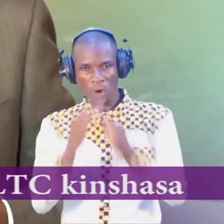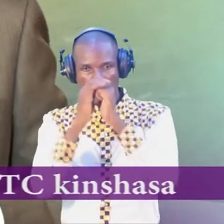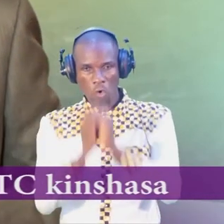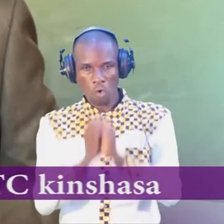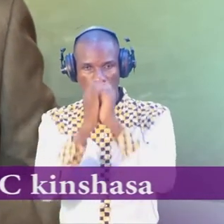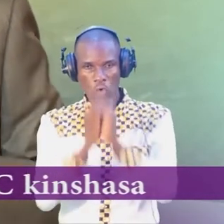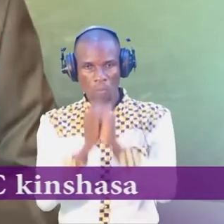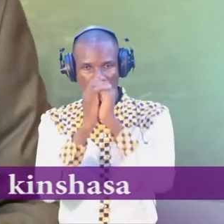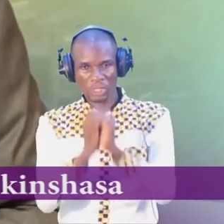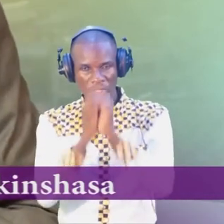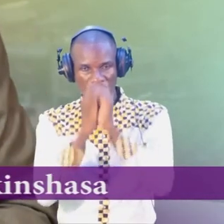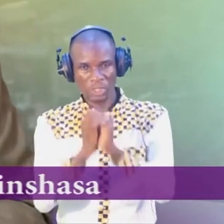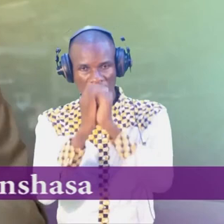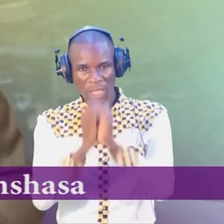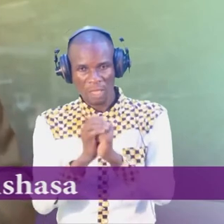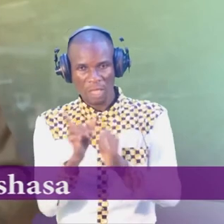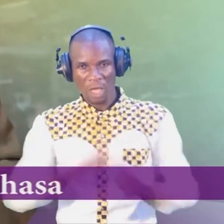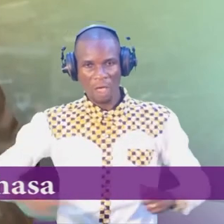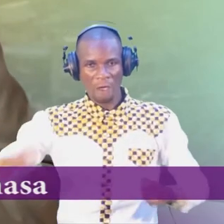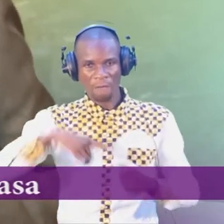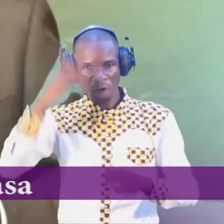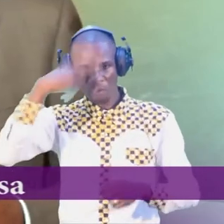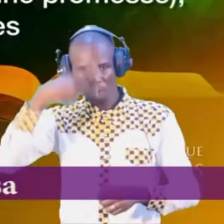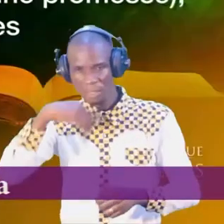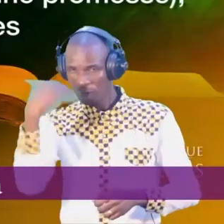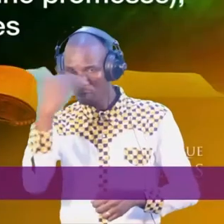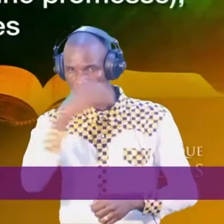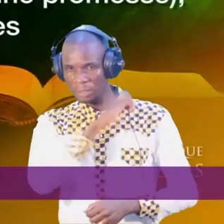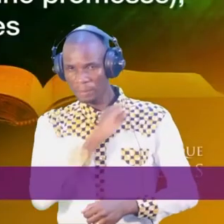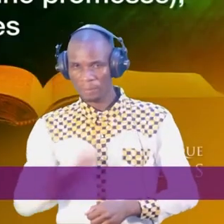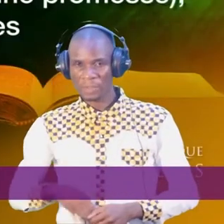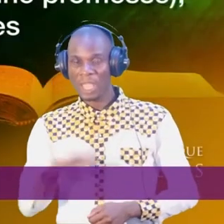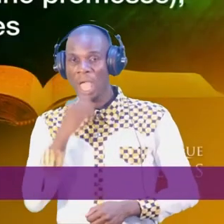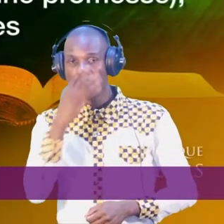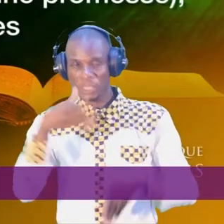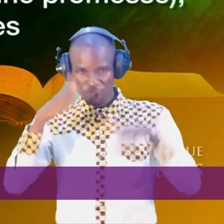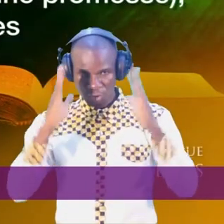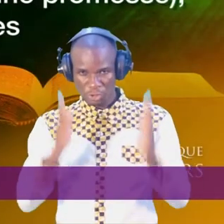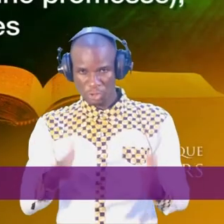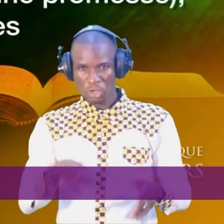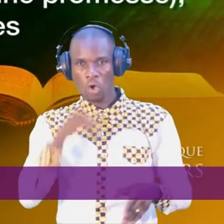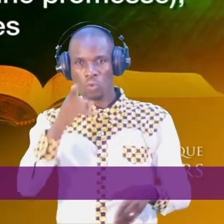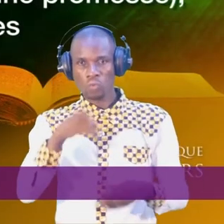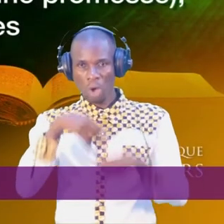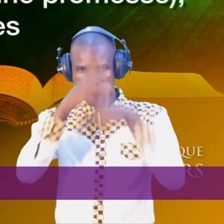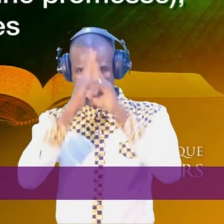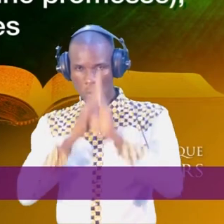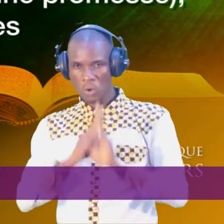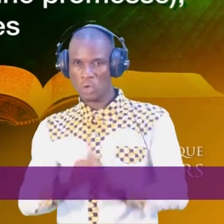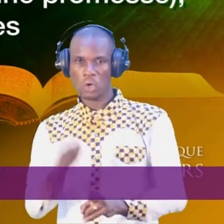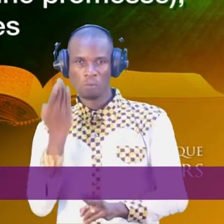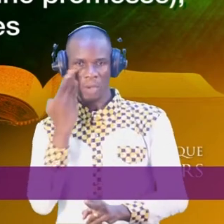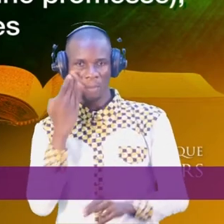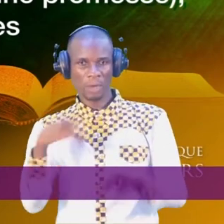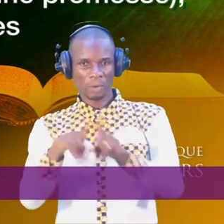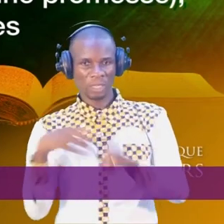msingi hapa katika Waefeso 6:1-3: enyi watoto, Watini wazazi wenu katika Bwana, maana hii ndio